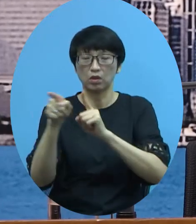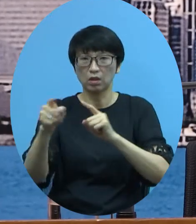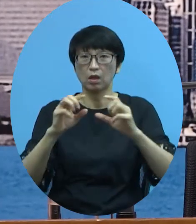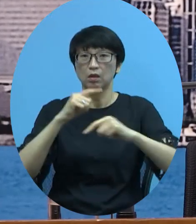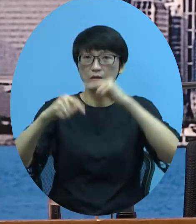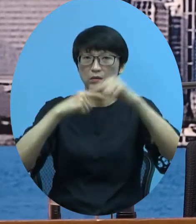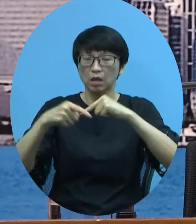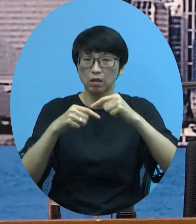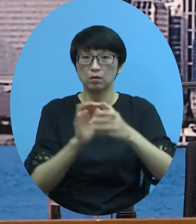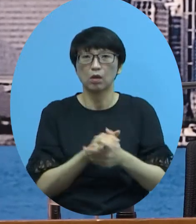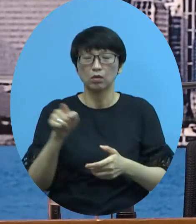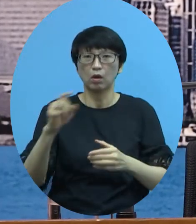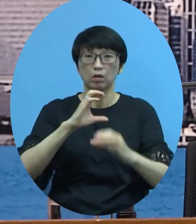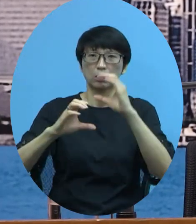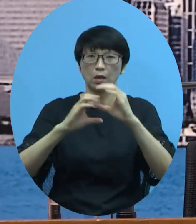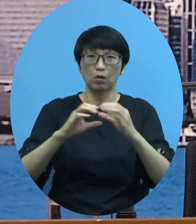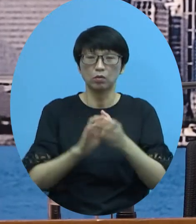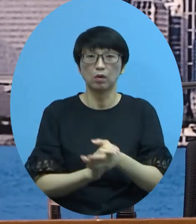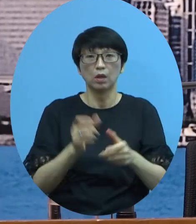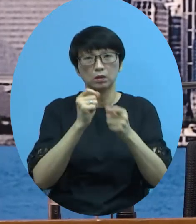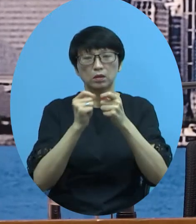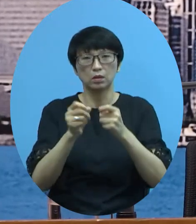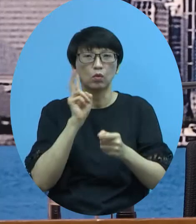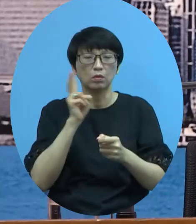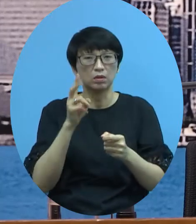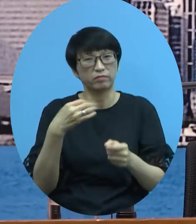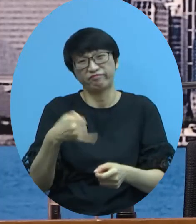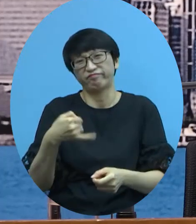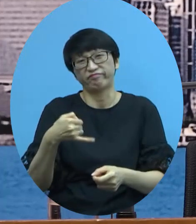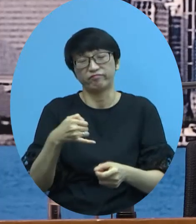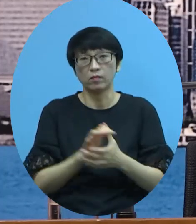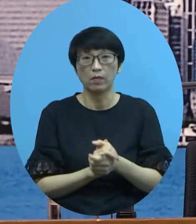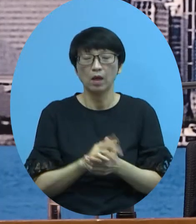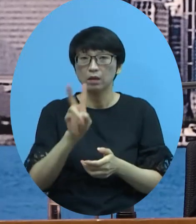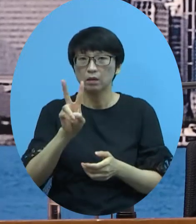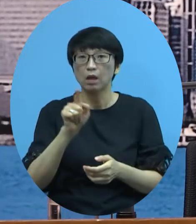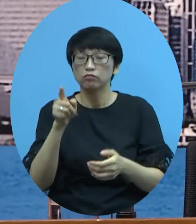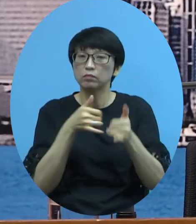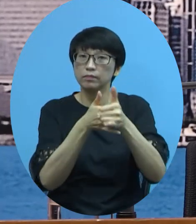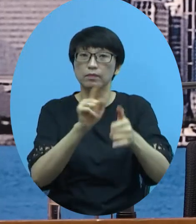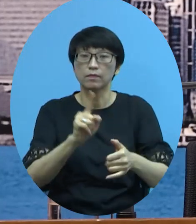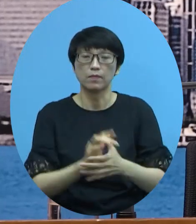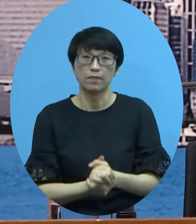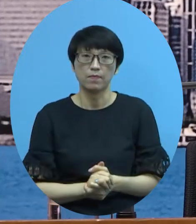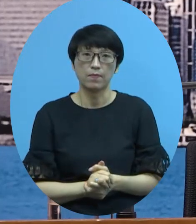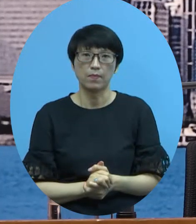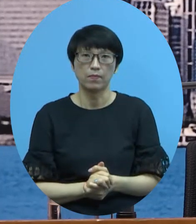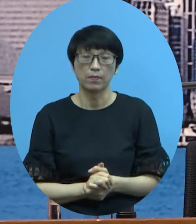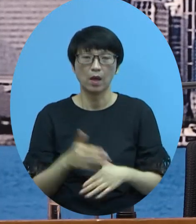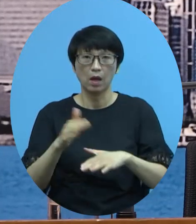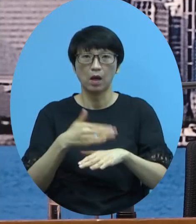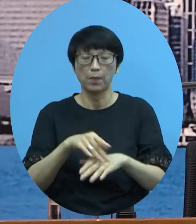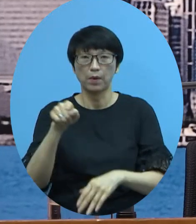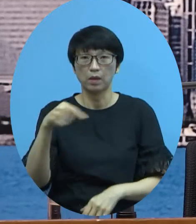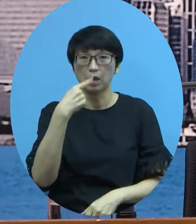傾得好，即係溝通得特別詳細啦，所以我哋會再睇下點樣跟進啦。你剛才說的那位珠海